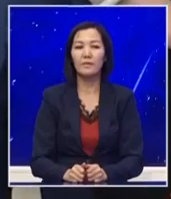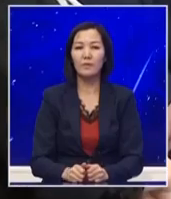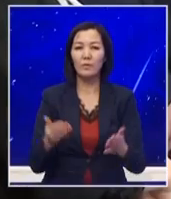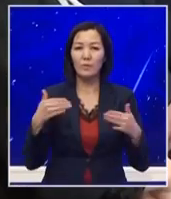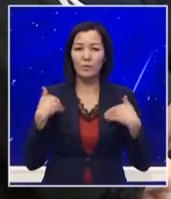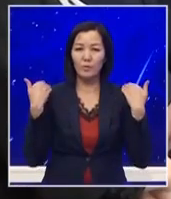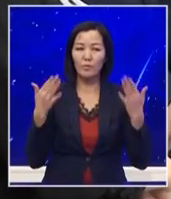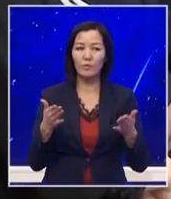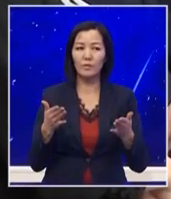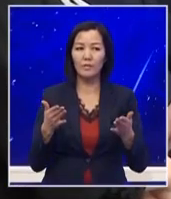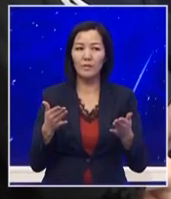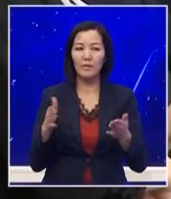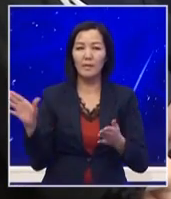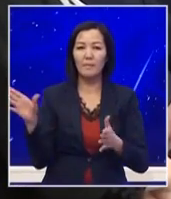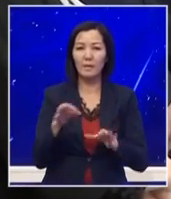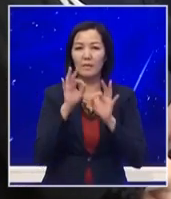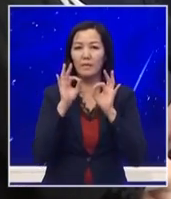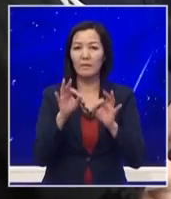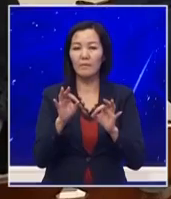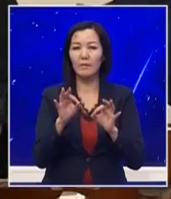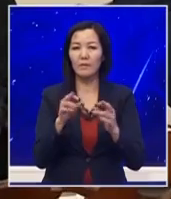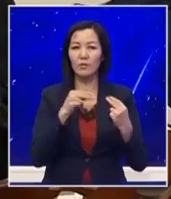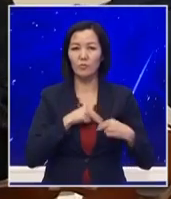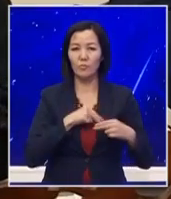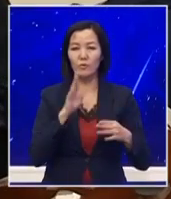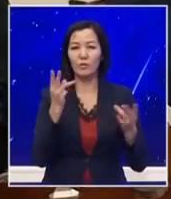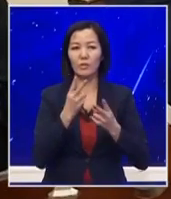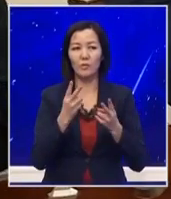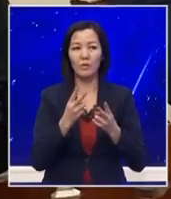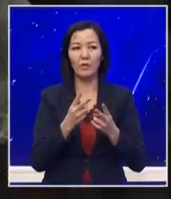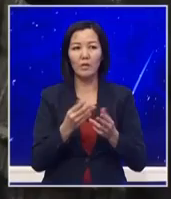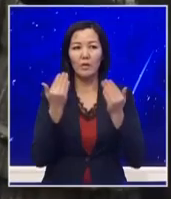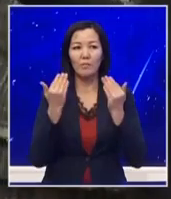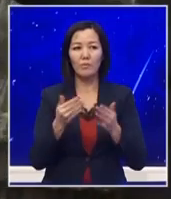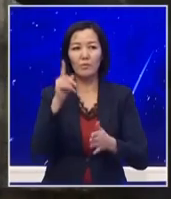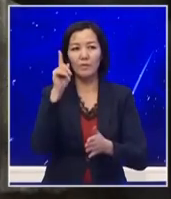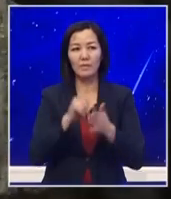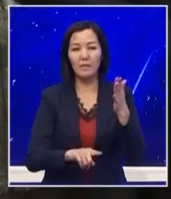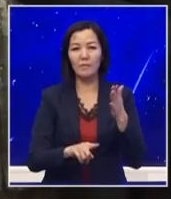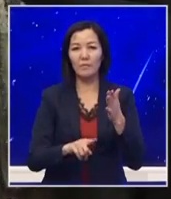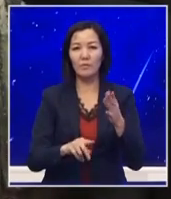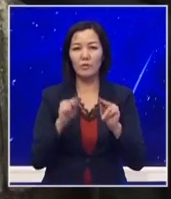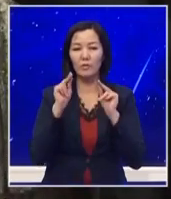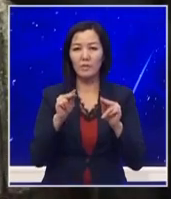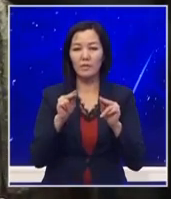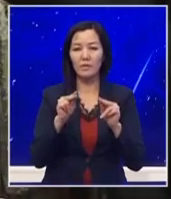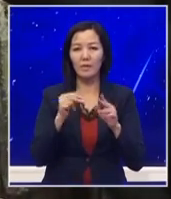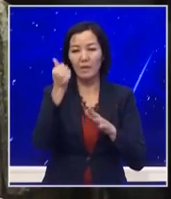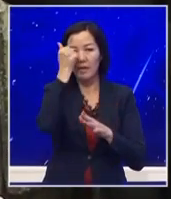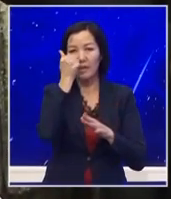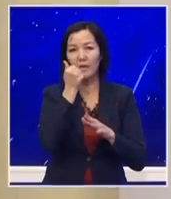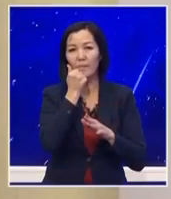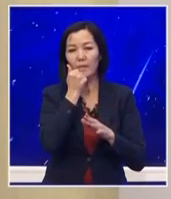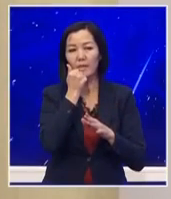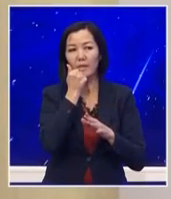болсын. Поэтому все нормально, ты заслужила, работай. Бүгінгі маған сенім артқаныңыз үшін шын жүректен алғысымды қабыл